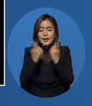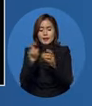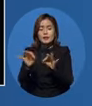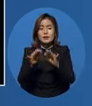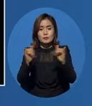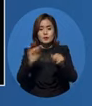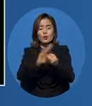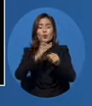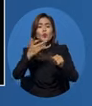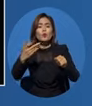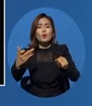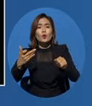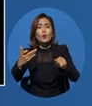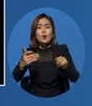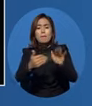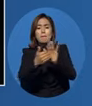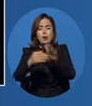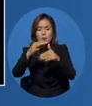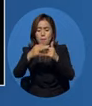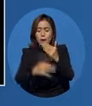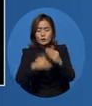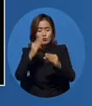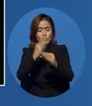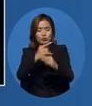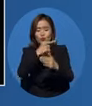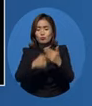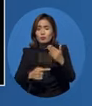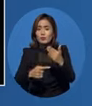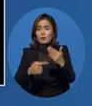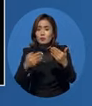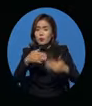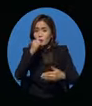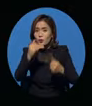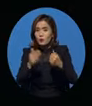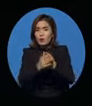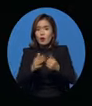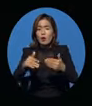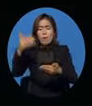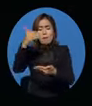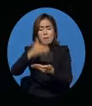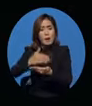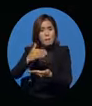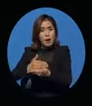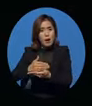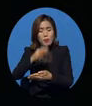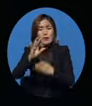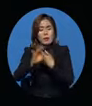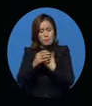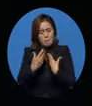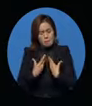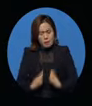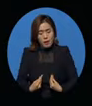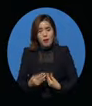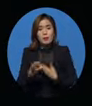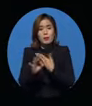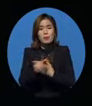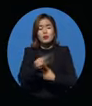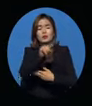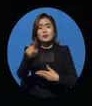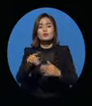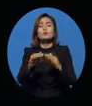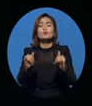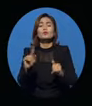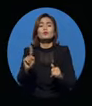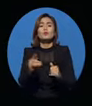코로나 방역 과정에서 피해를 받고 그것때문에 무너진다면 어 정말 2분들은